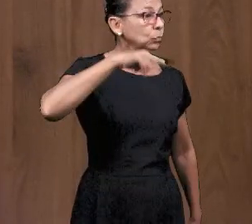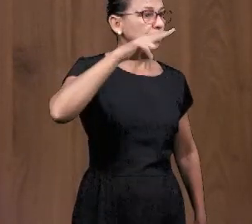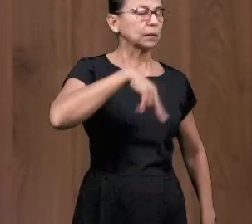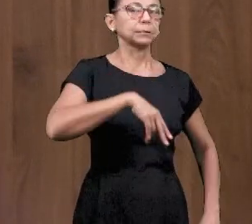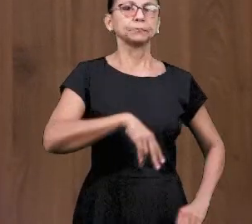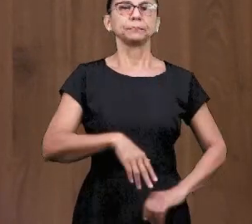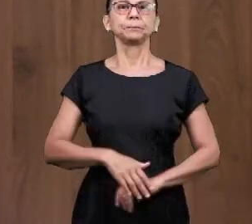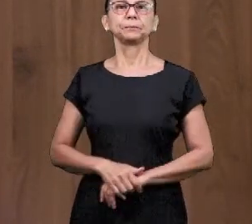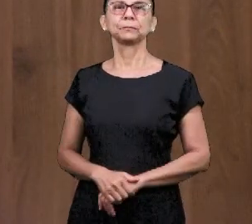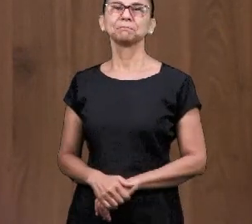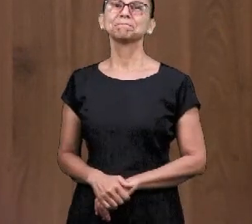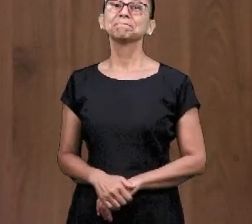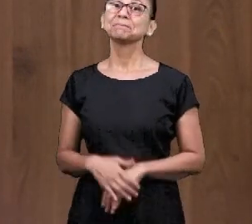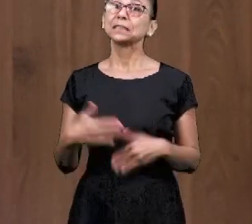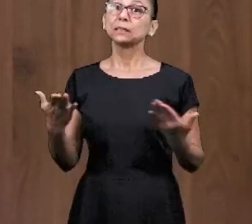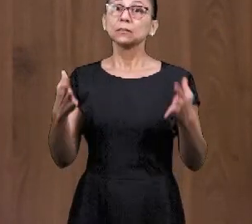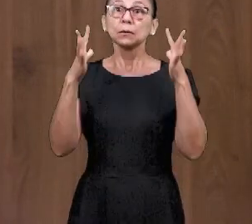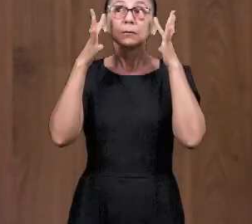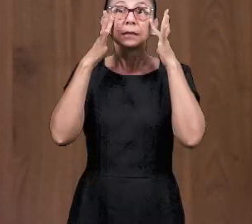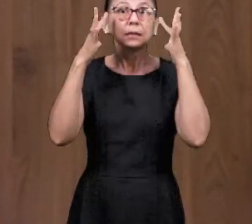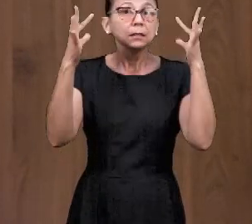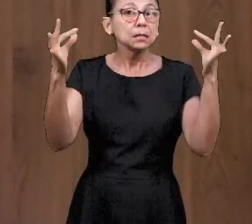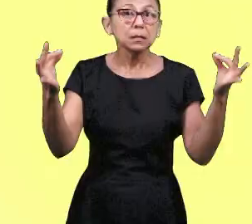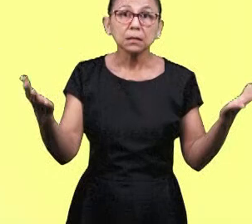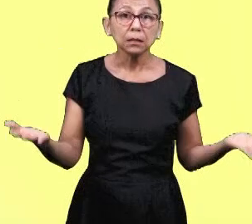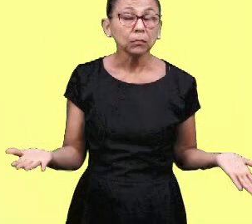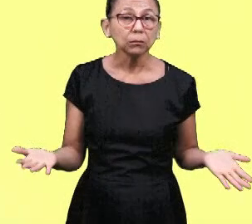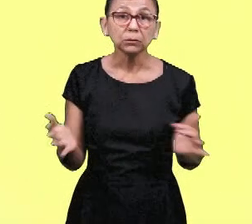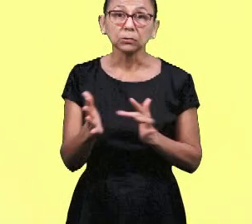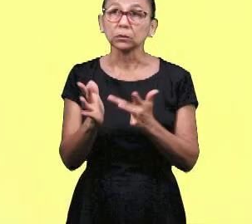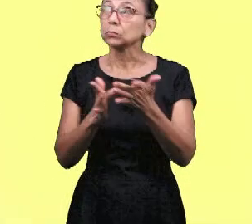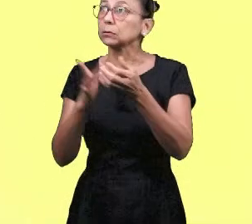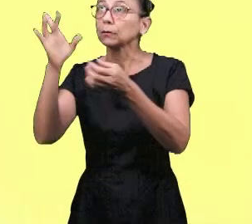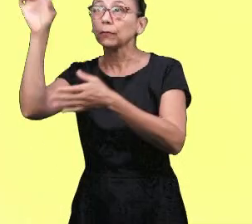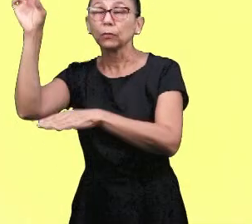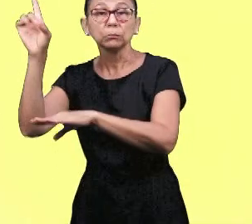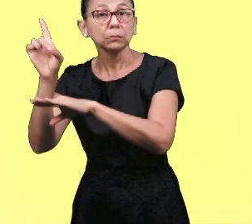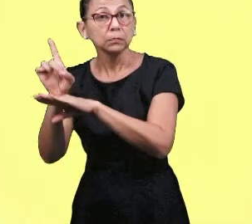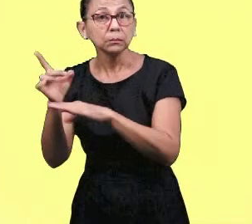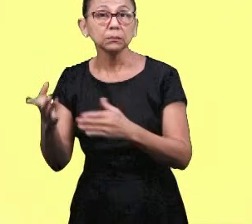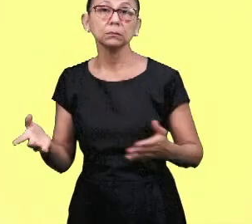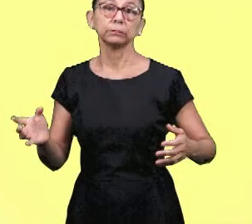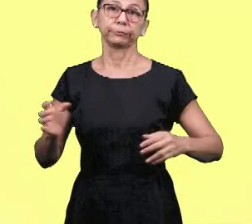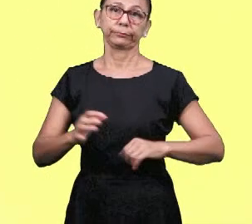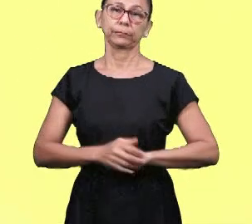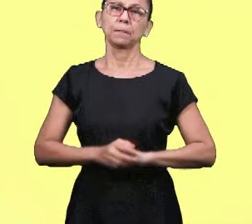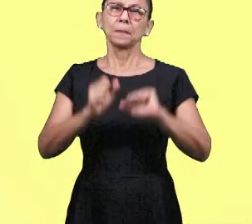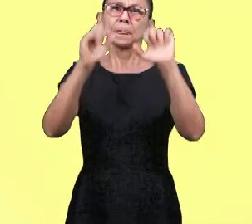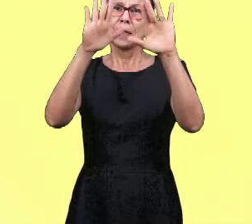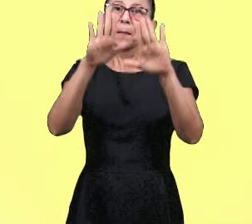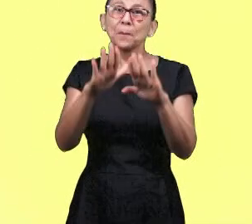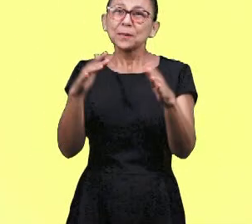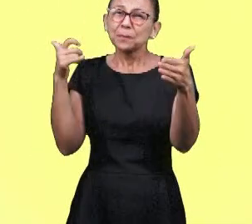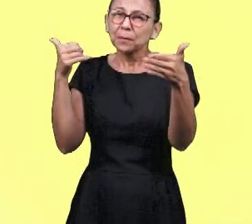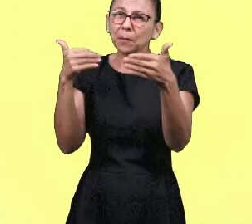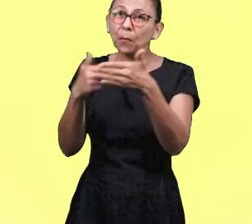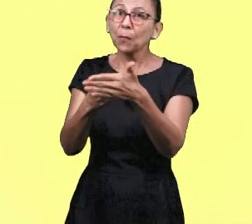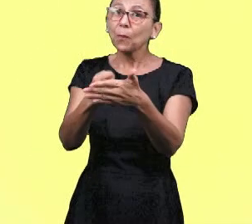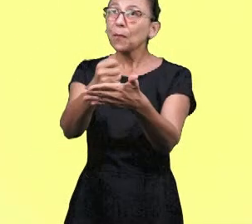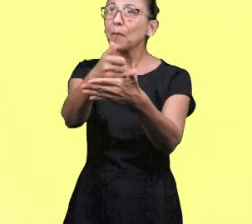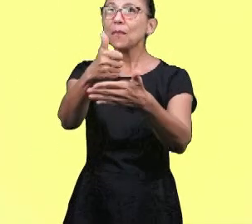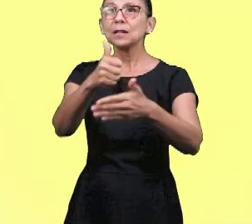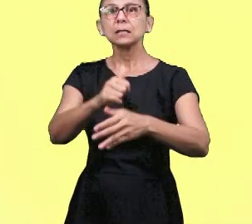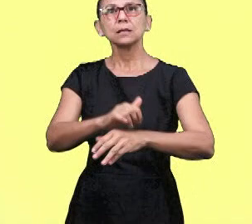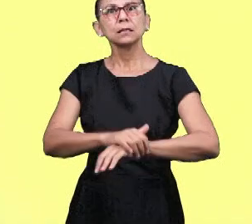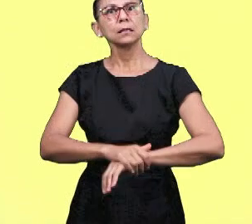cela. Et nous allons être attentifs à tout cela parce que Jésus revient. Notre bénédiction s'approche chaque jour. Tant que